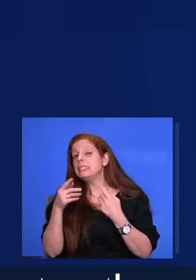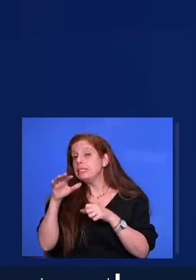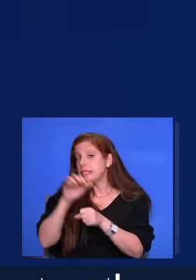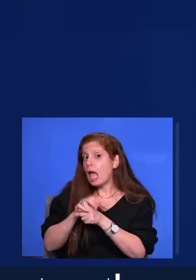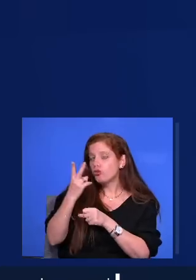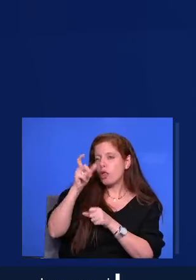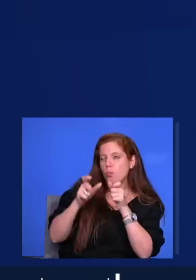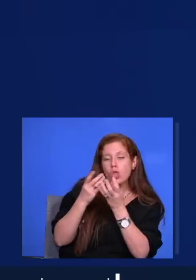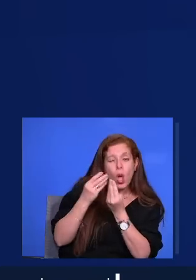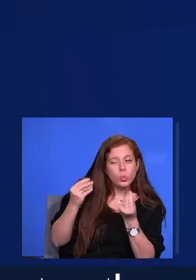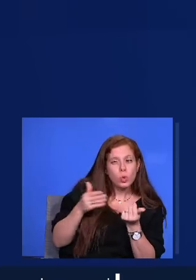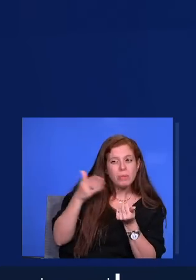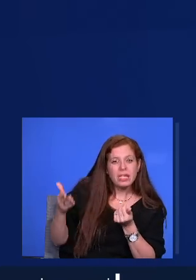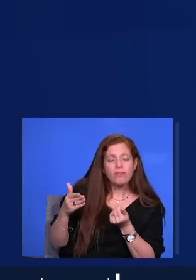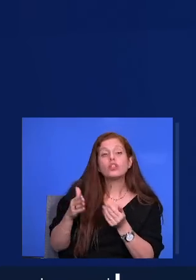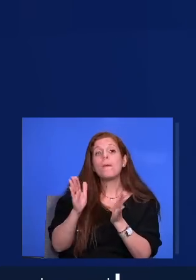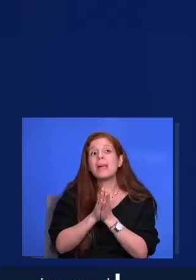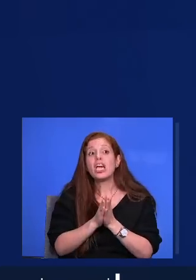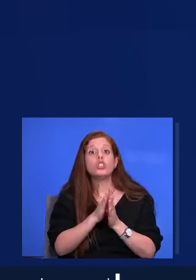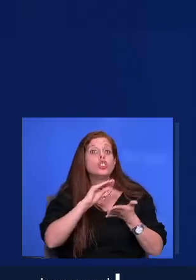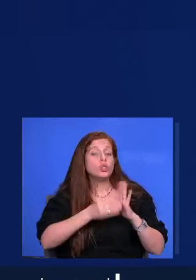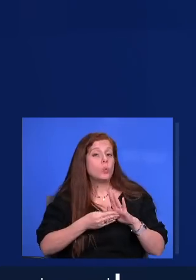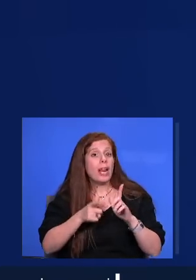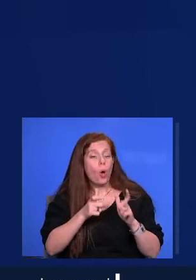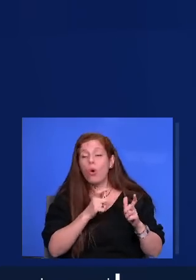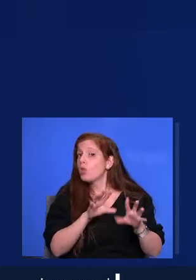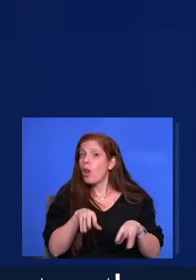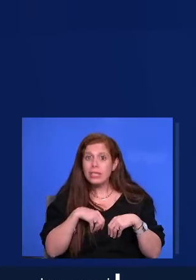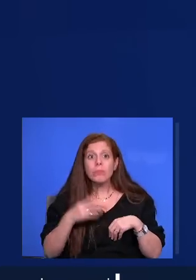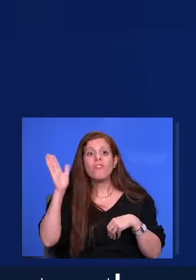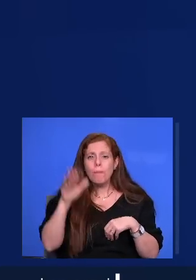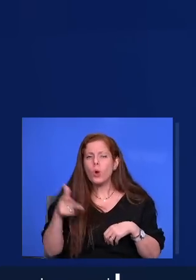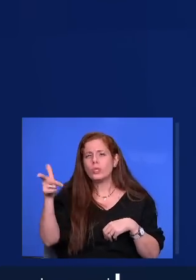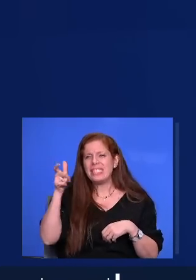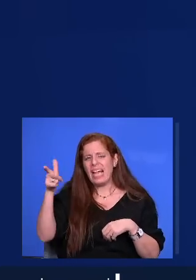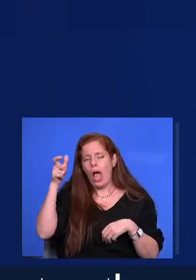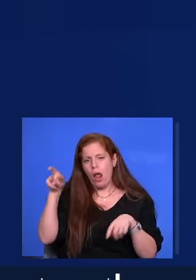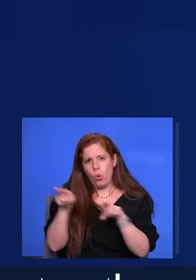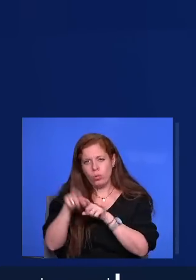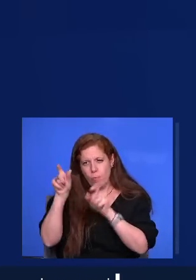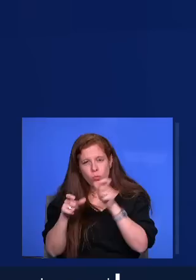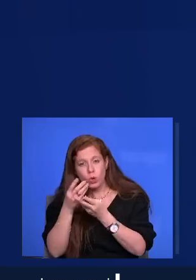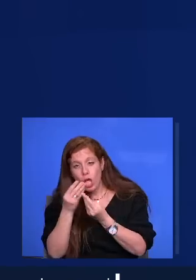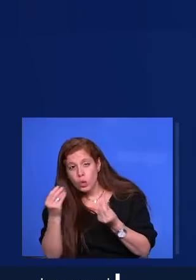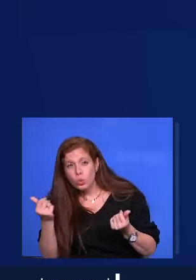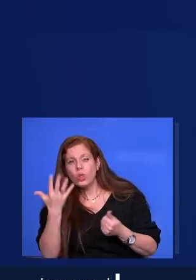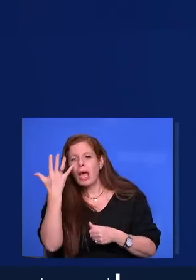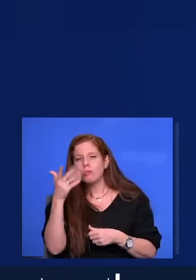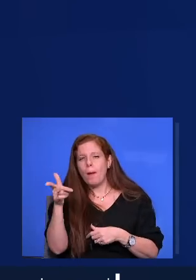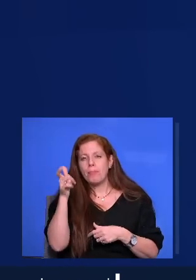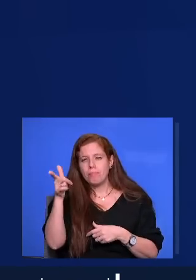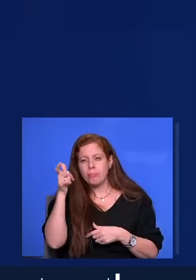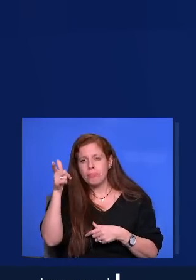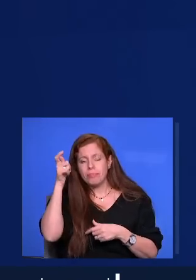בצד הכביש. הלוחם ביקש אישור לירות, לא נהנה, ובכל זאת ירה לעבר אותן דמויות חשודות כחמישה כדורים